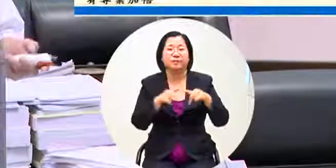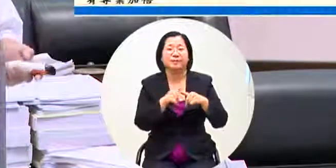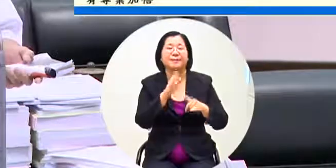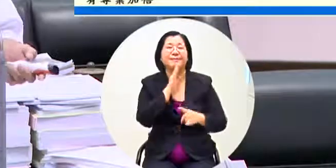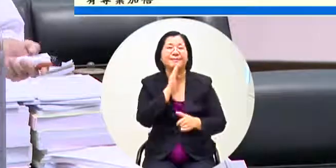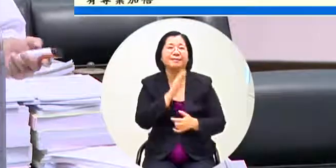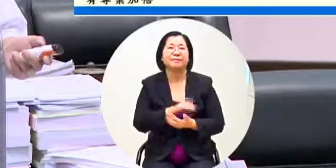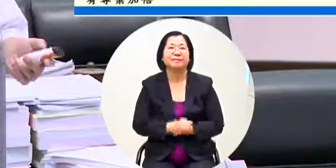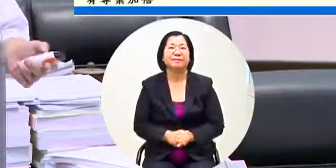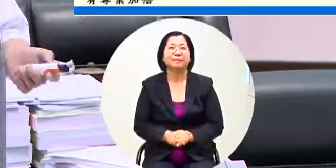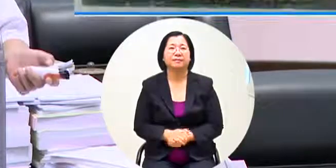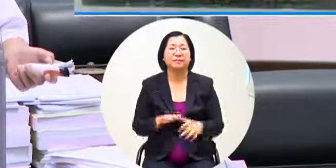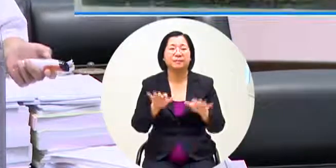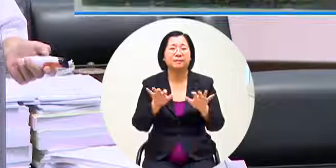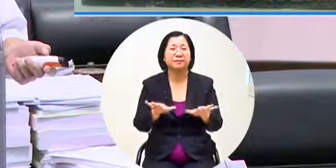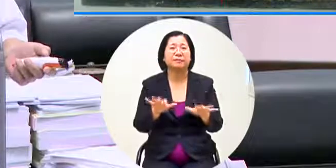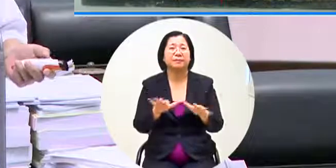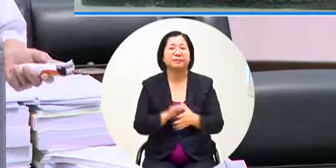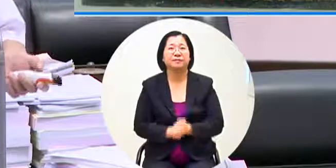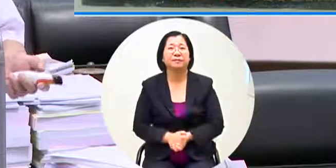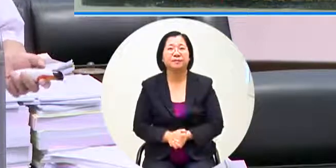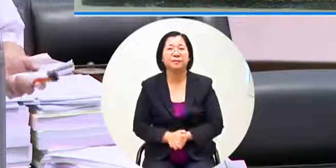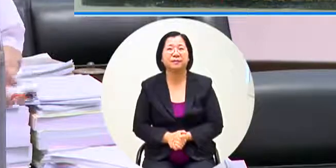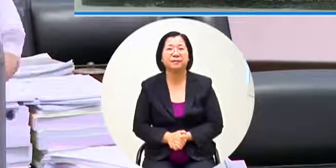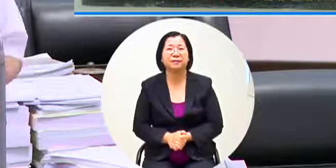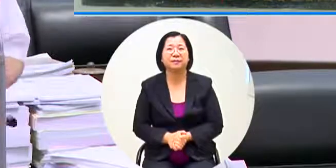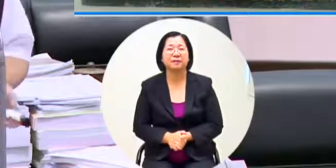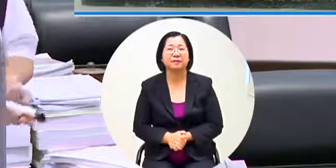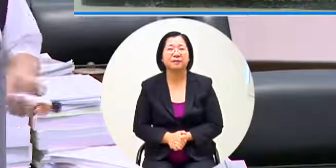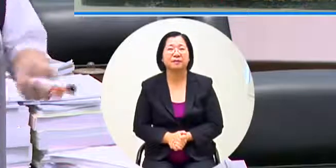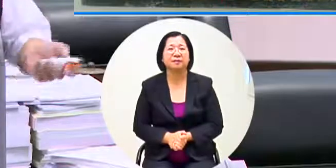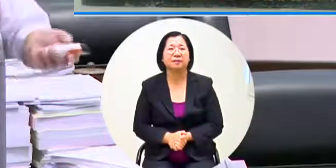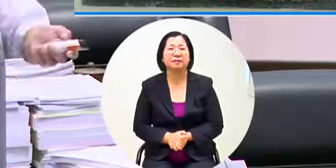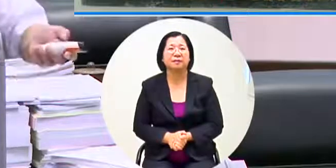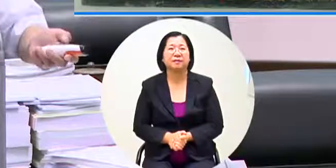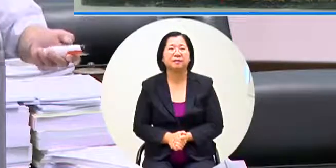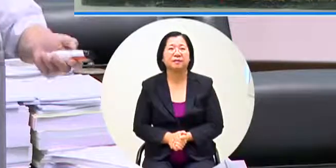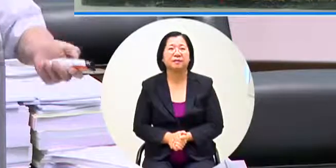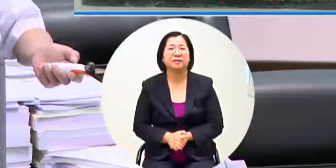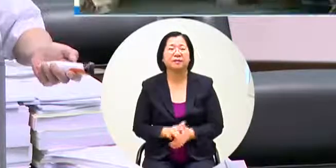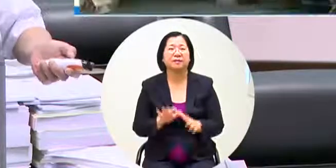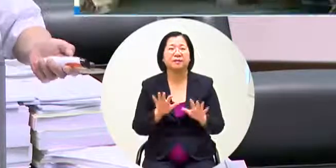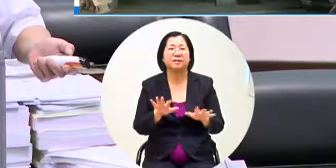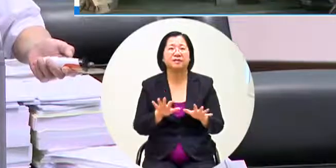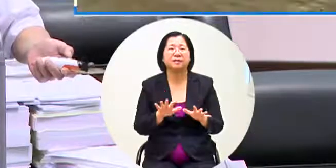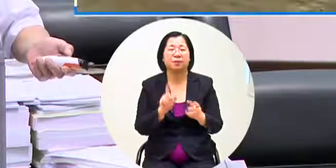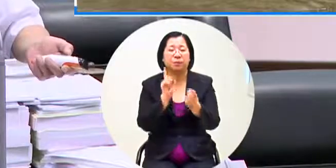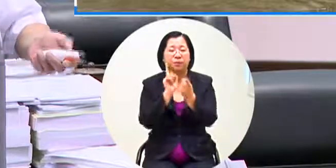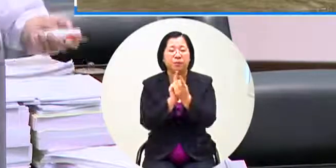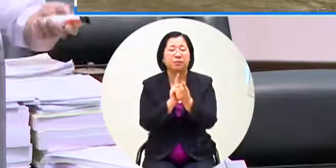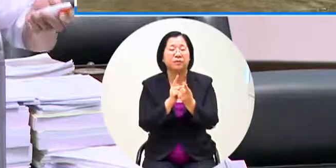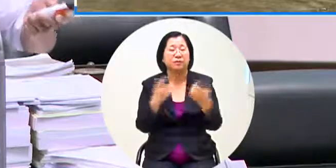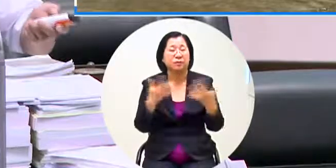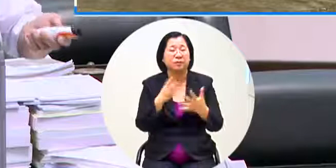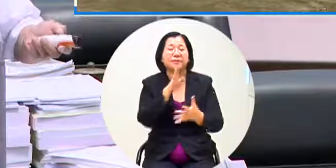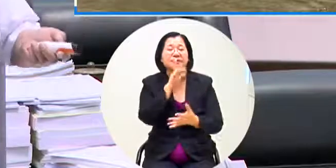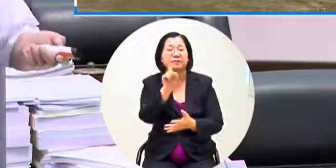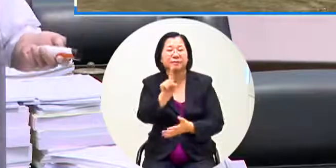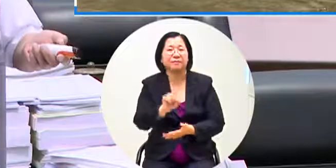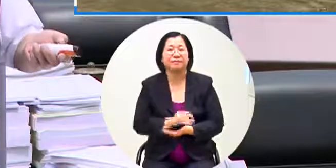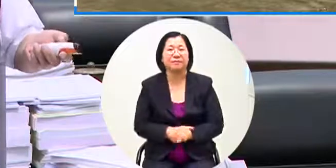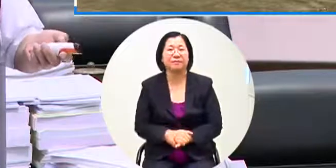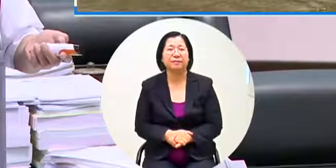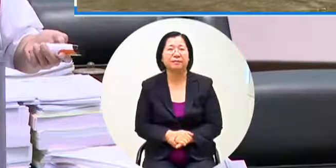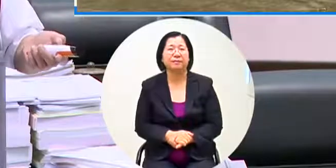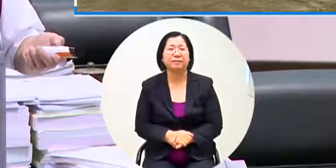公务有面临的，公务有面临的吼，面临的即个问题就是讲，伊即栋离活动中